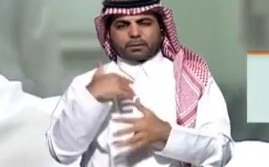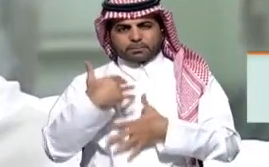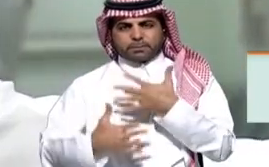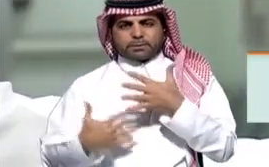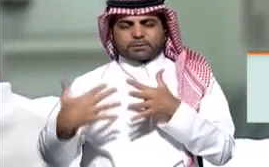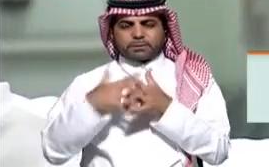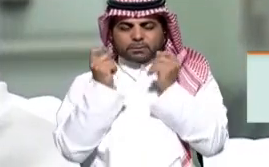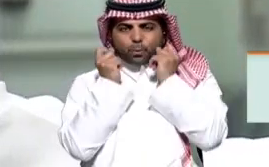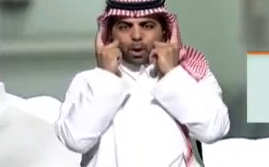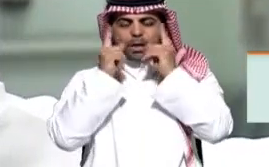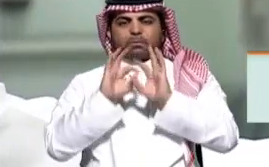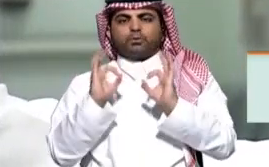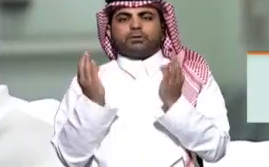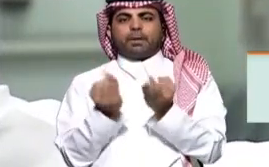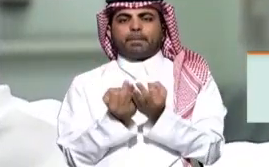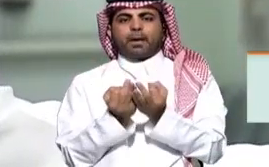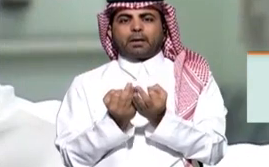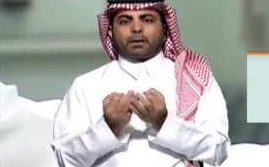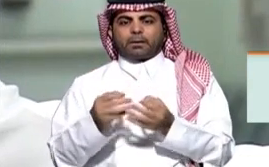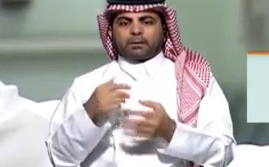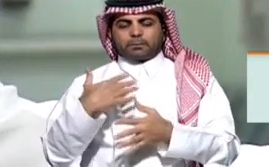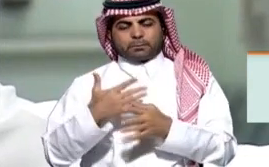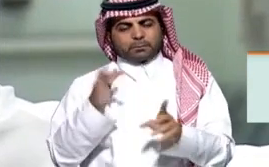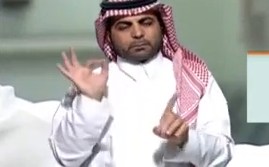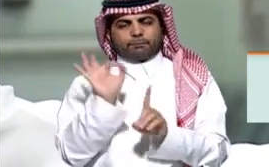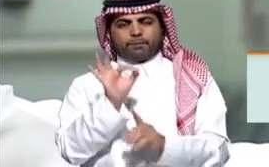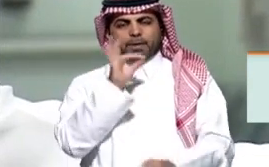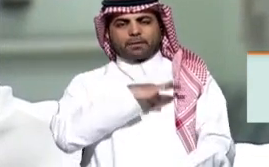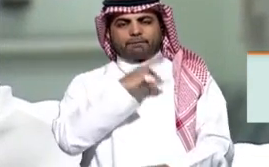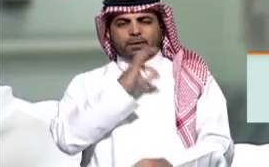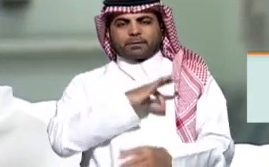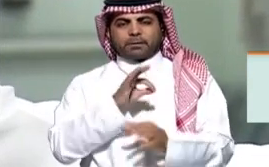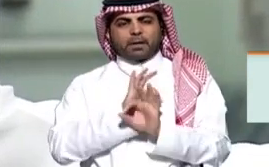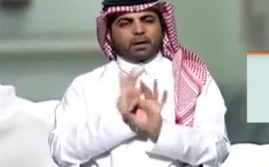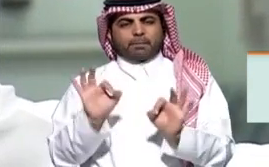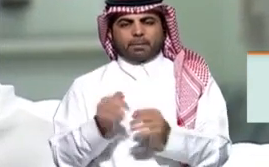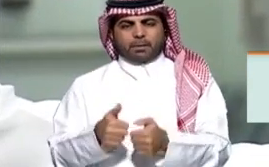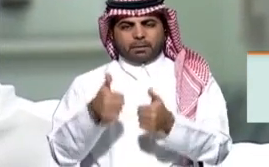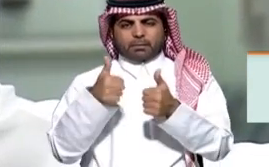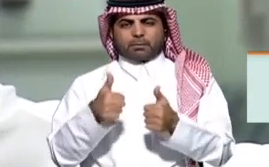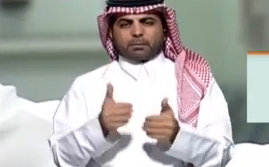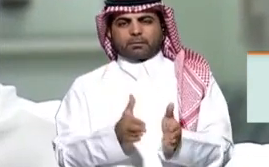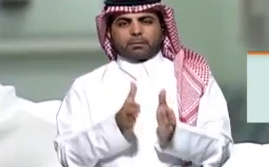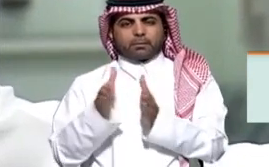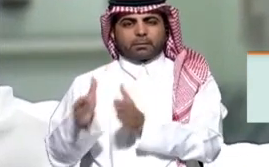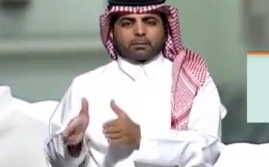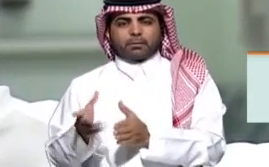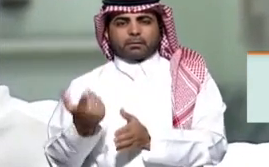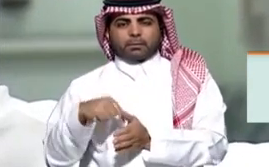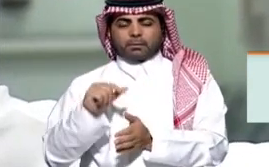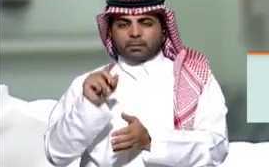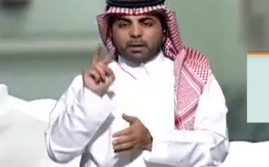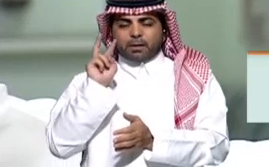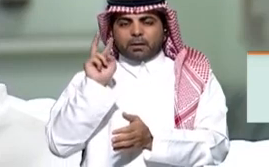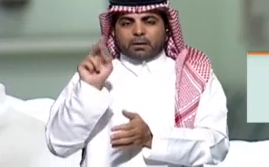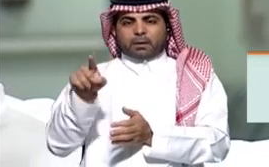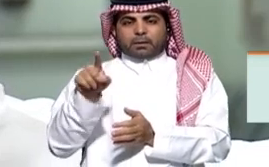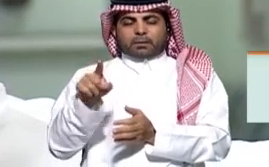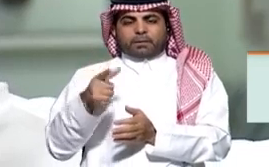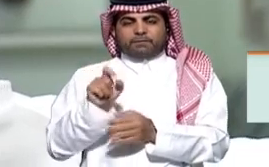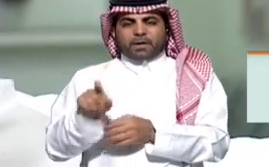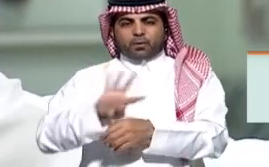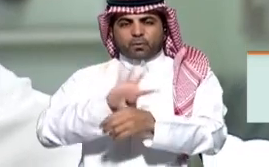وعي المجتمع، وهناك نتائج إيجابية بهذا الشأن للحد من